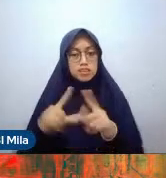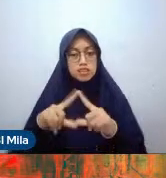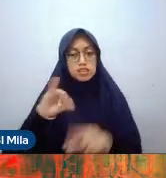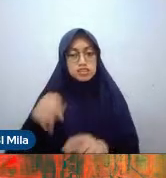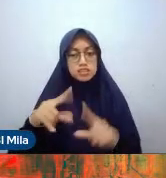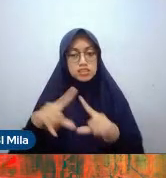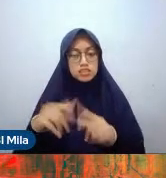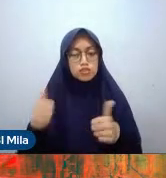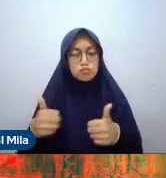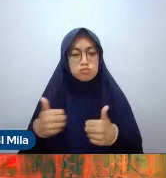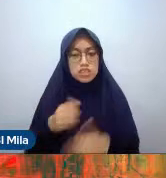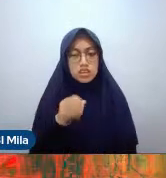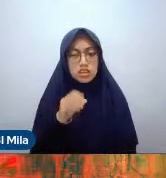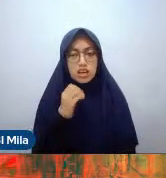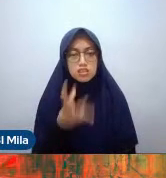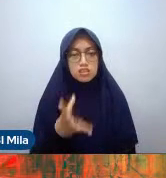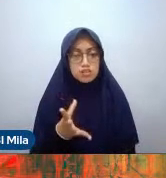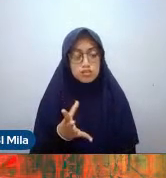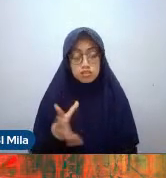Itu